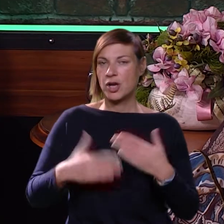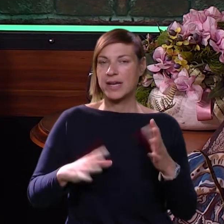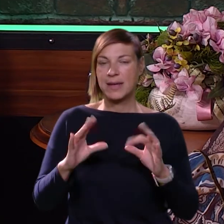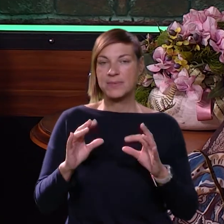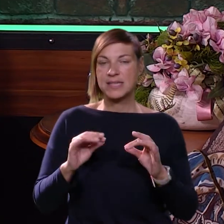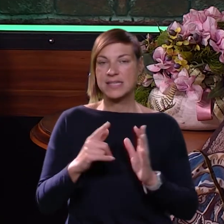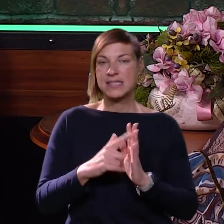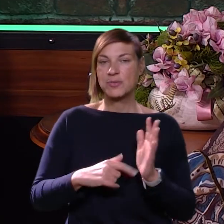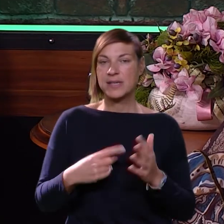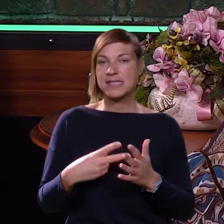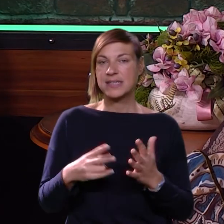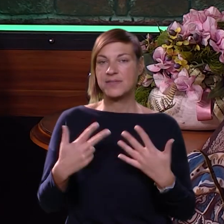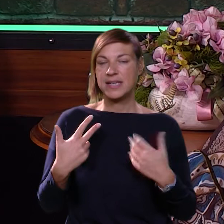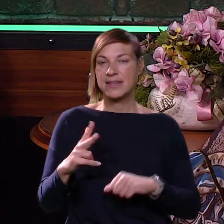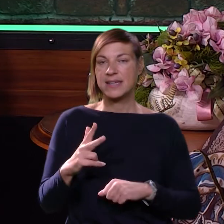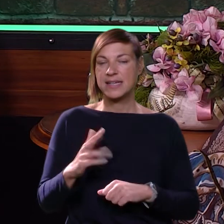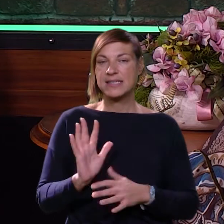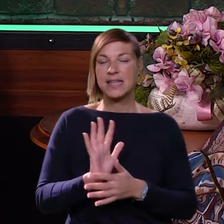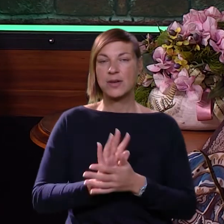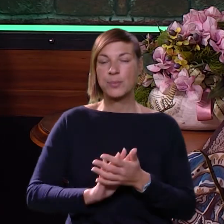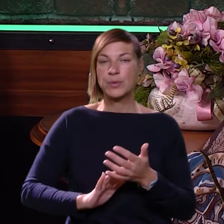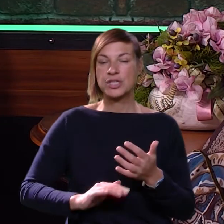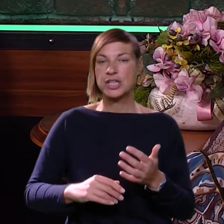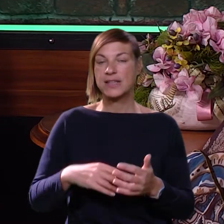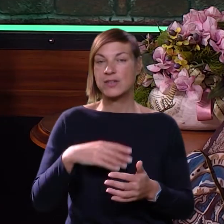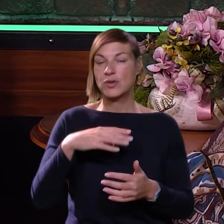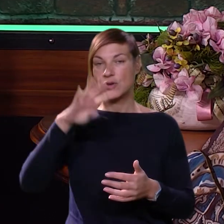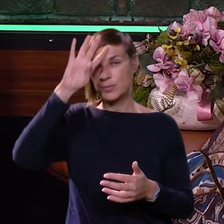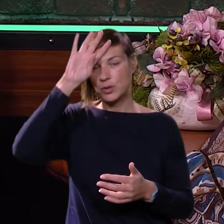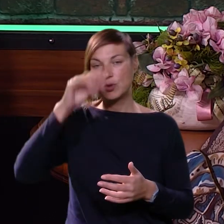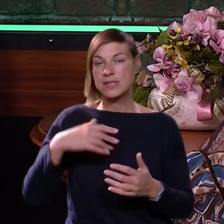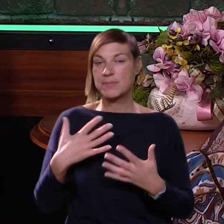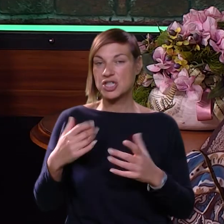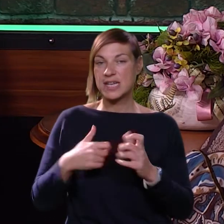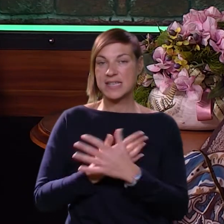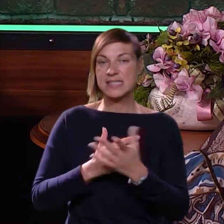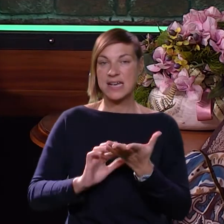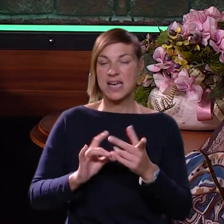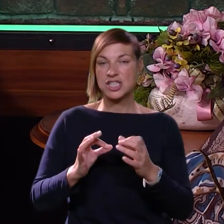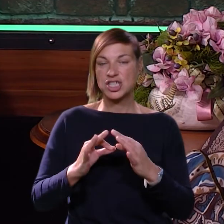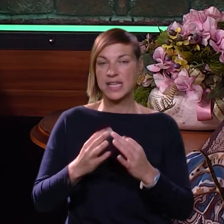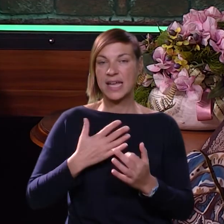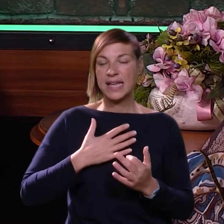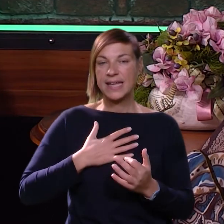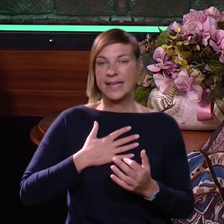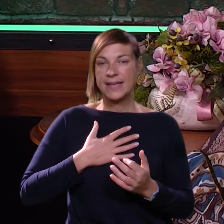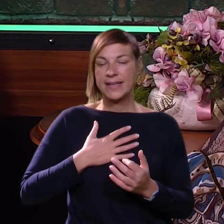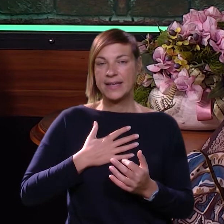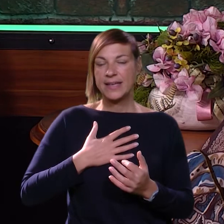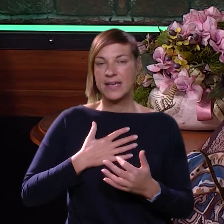bilo negdje krajem 10. mjeseca 13. u početkom drugog sam išla na zračenje. Tako da u stvari ja